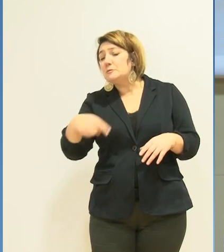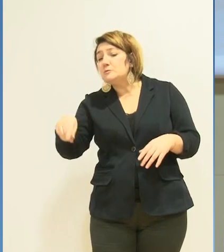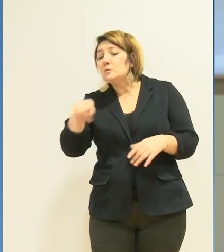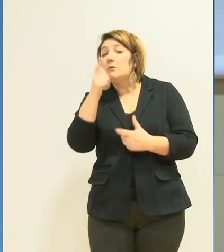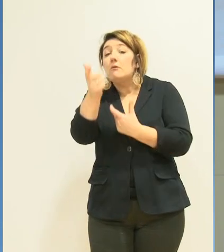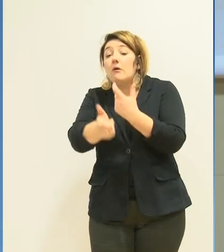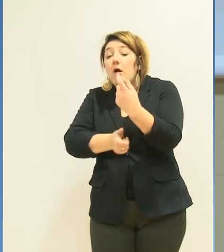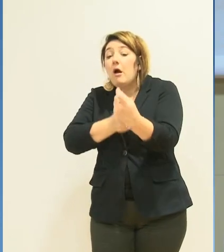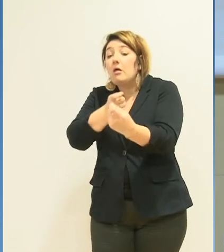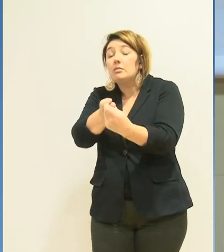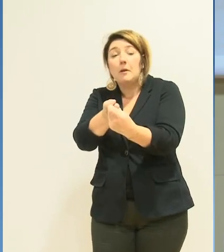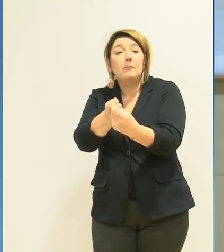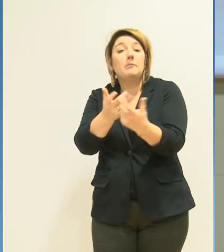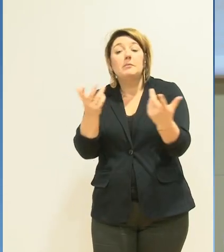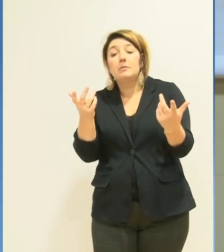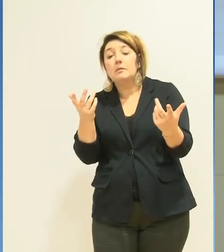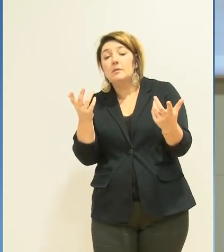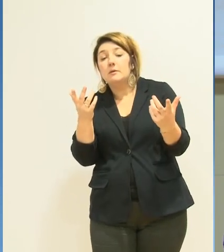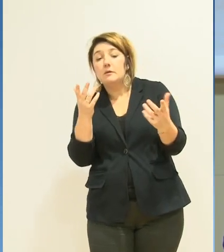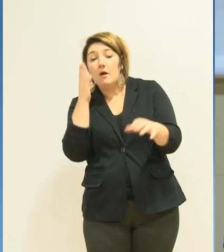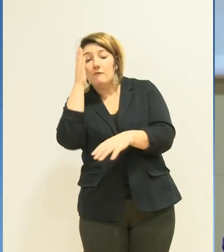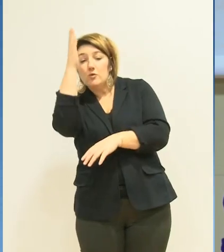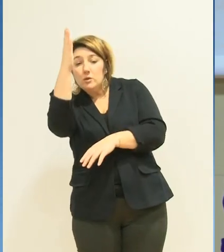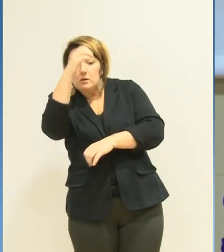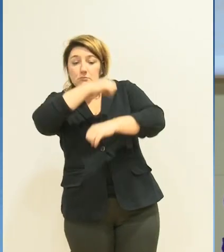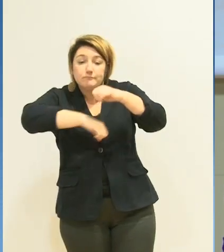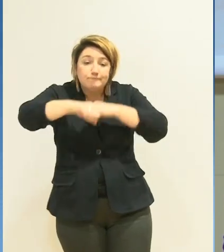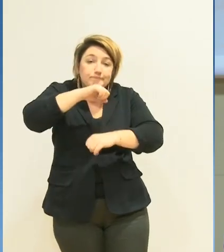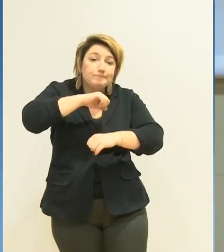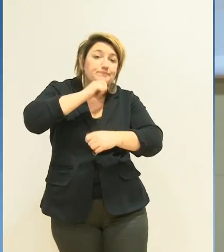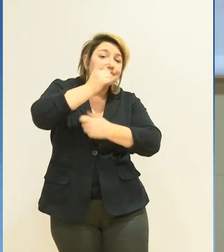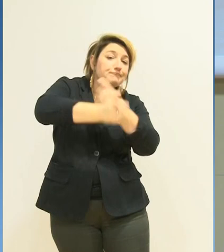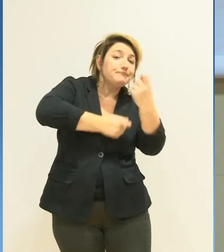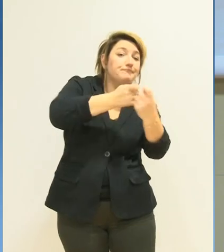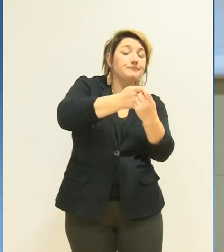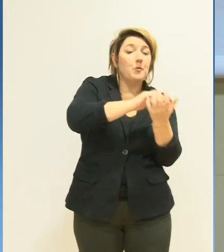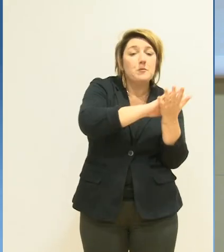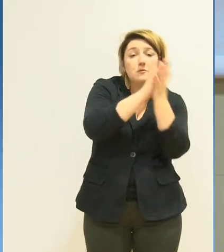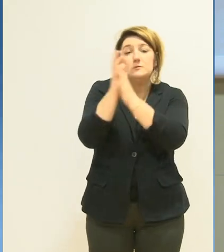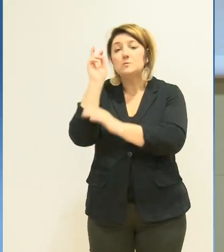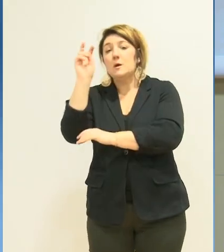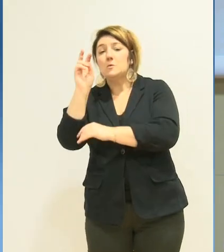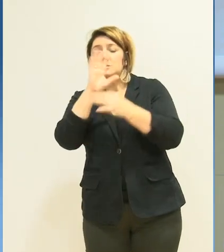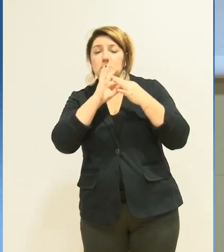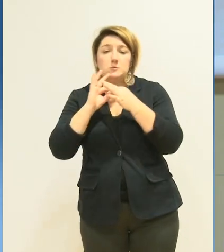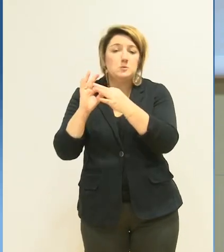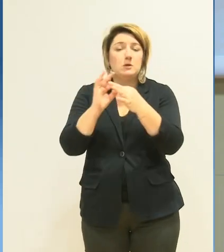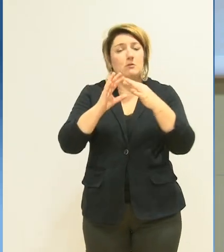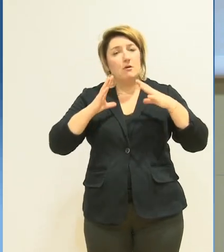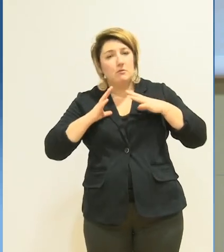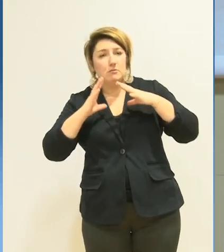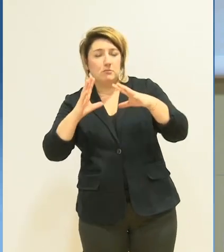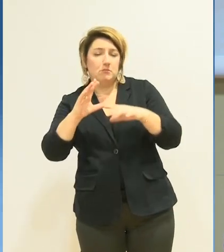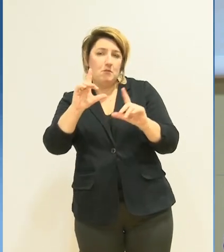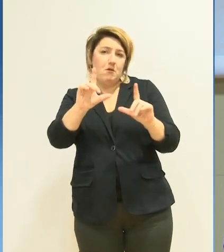dans ce qu'elle questionne pour l'avenir dans ce qu'elle porte dans cette transition et écologique et solidaire que nous mettons en